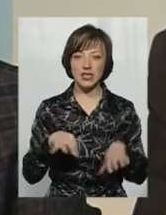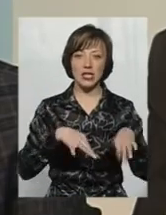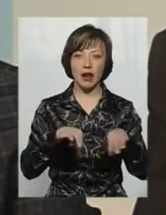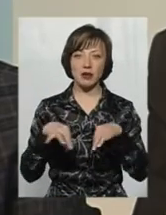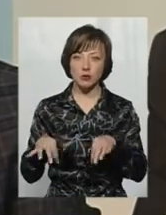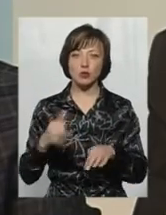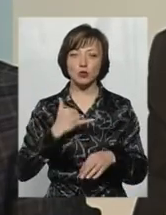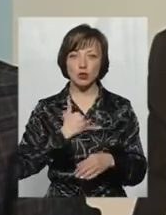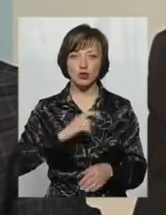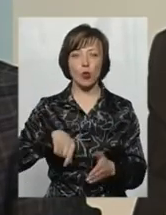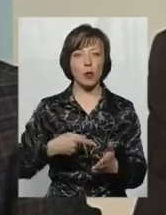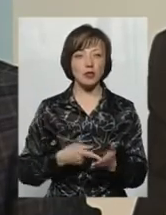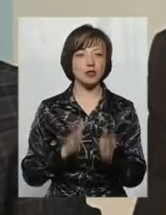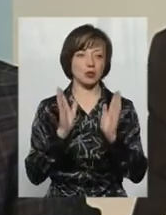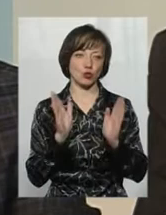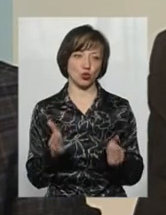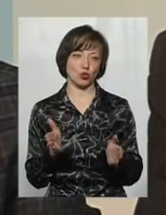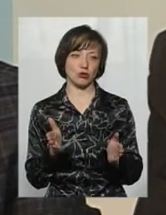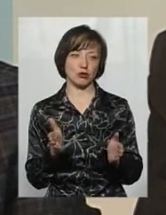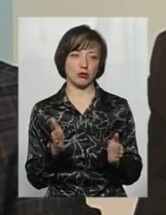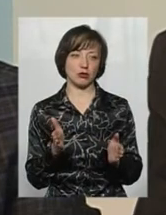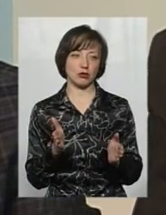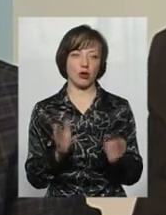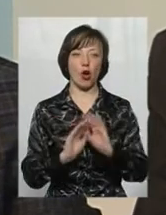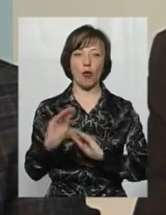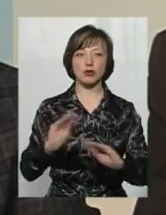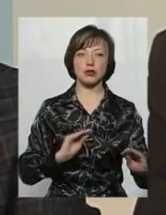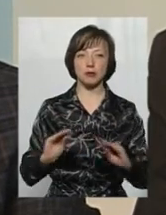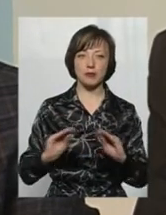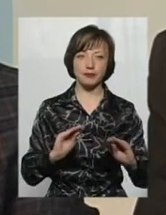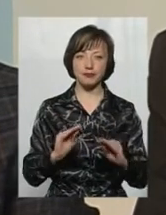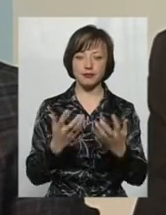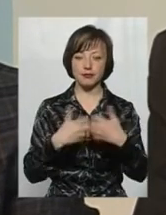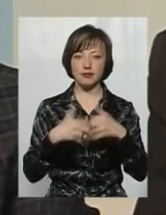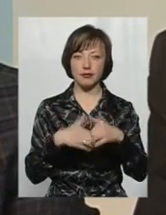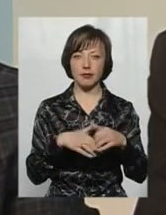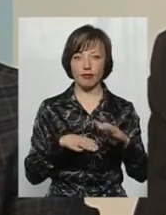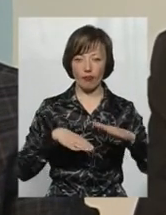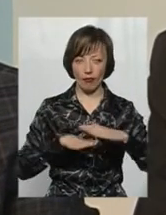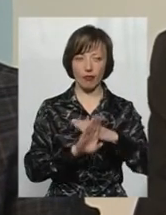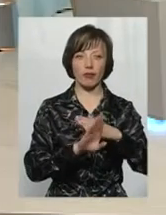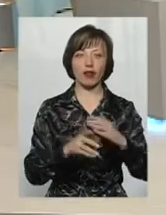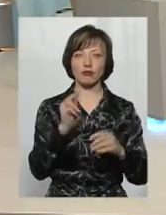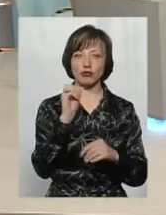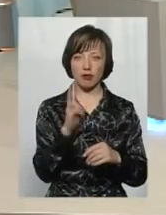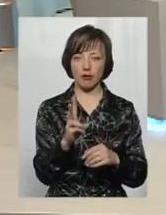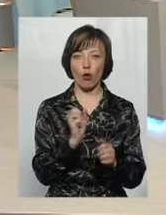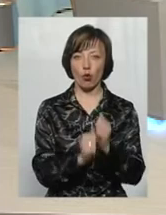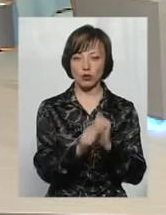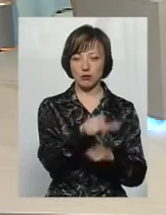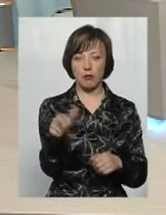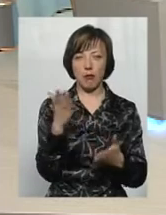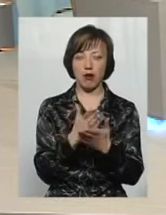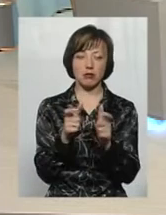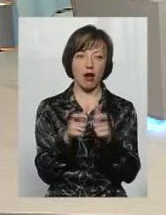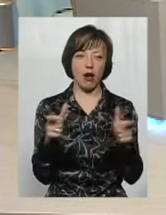засоби в нашому місці будуть оснащені валідаторами, а кожен хмельничанин буде мати